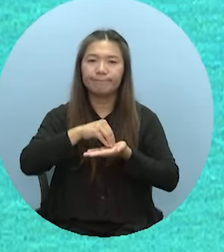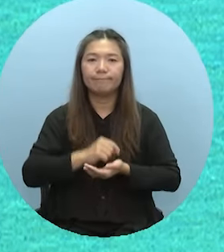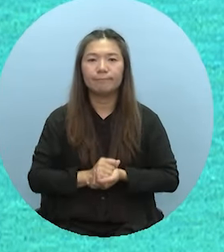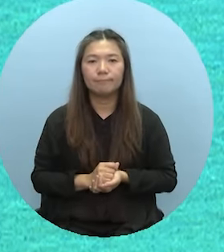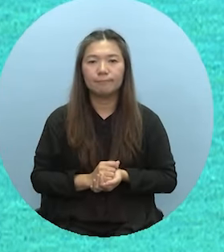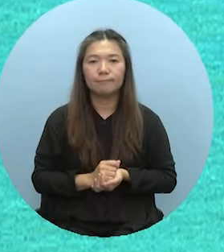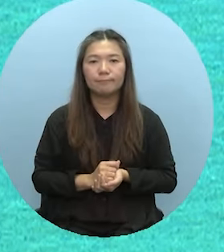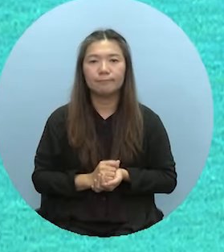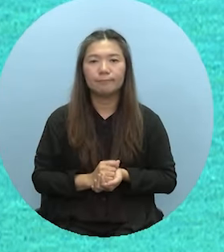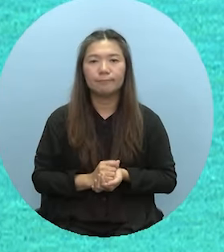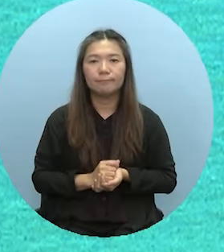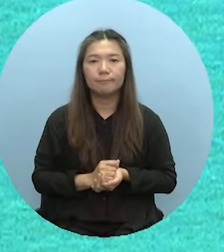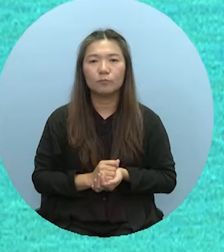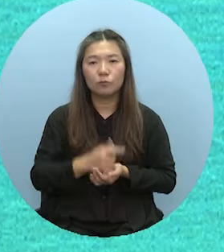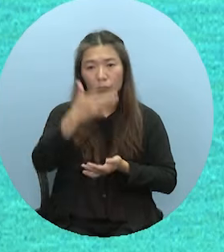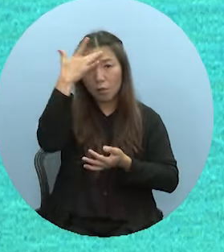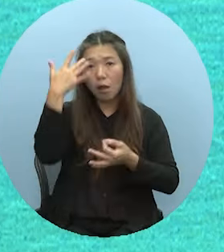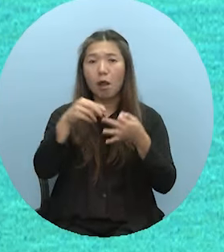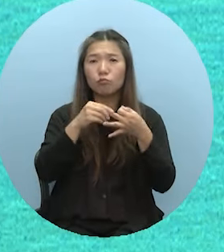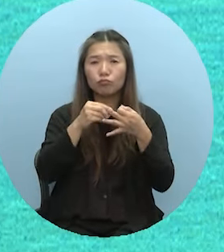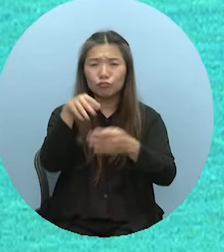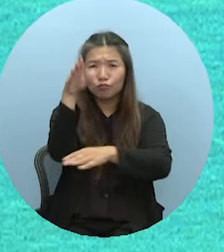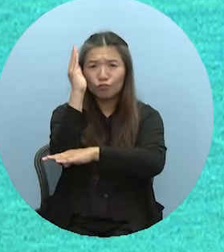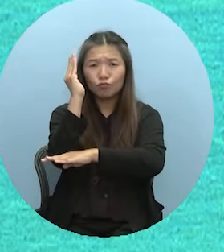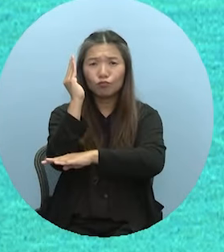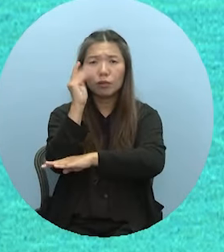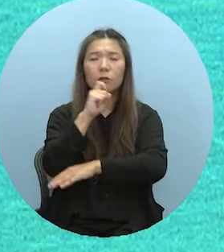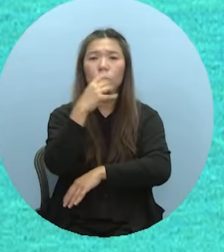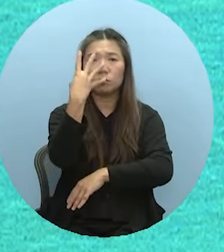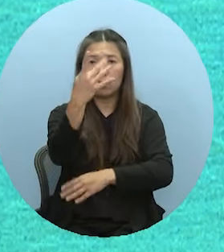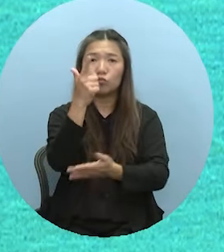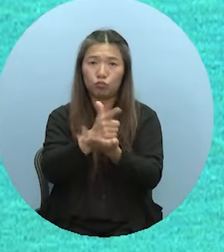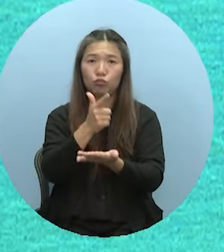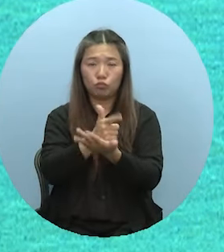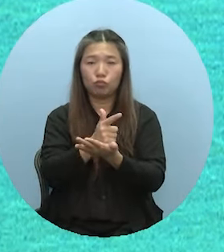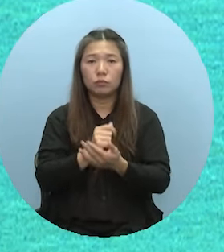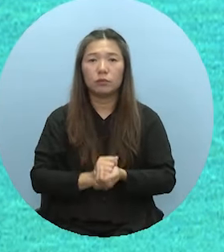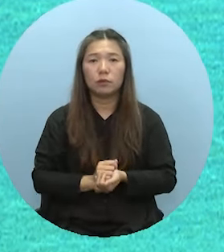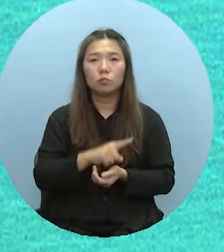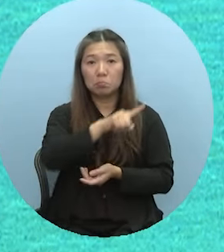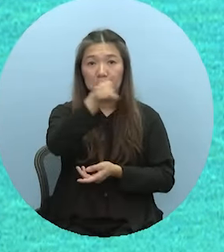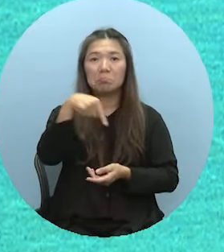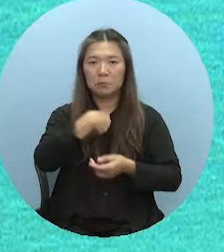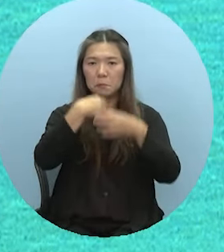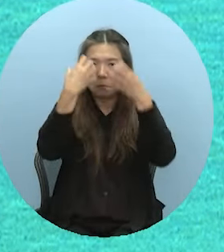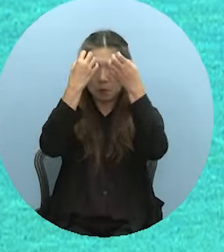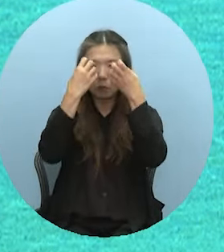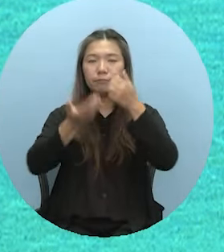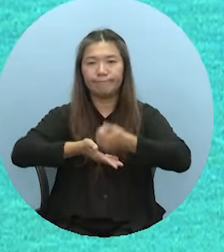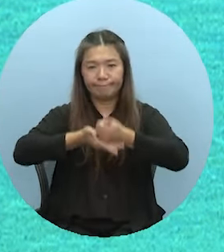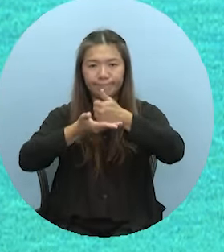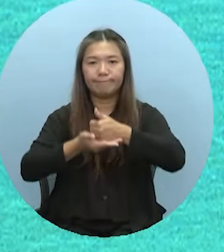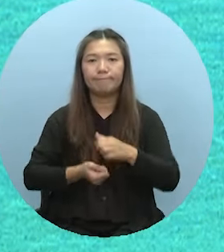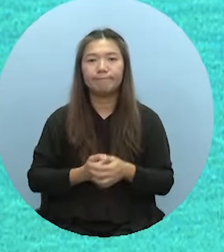定。夏主任的講話有4個重點，大家是需要關注和重